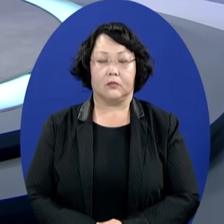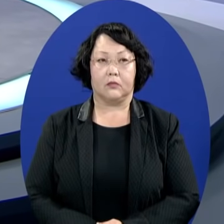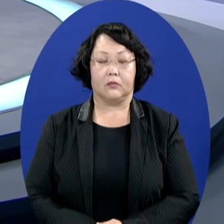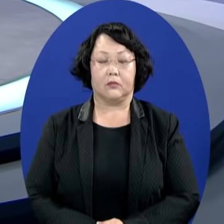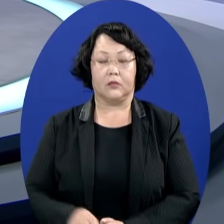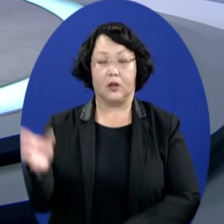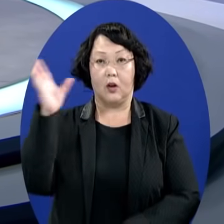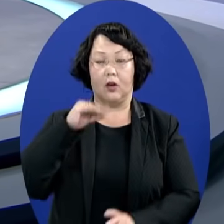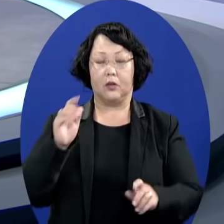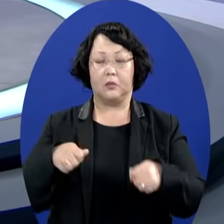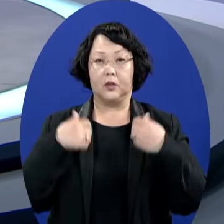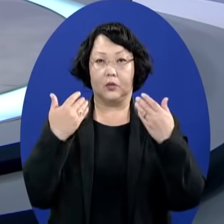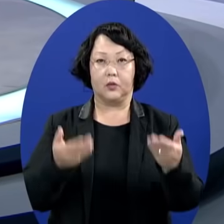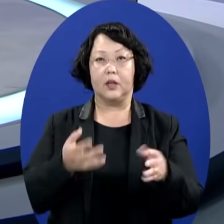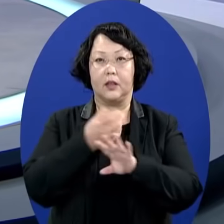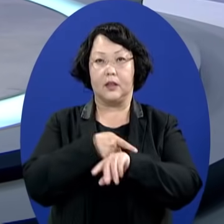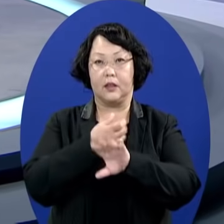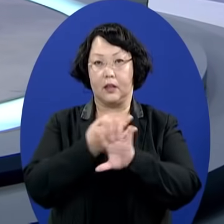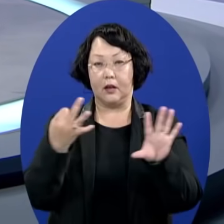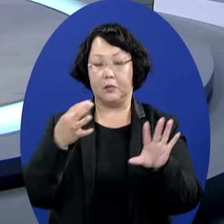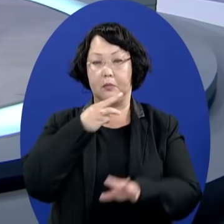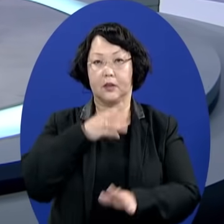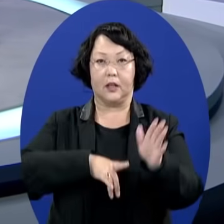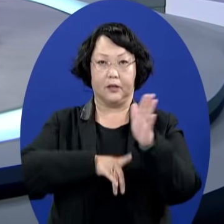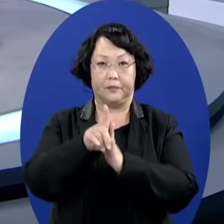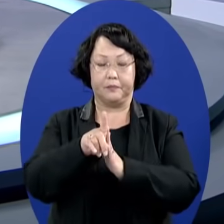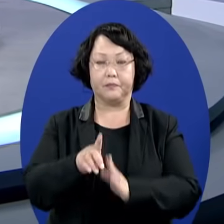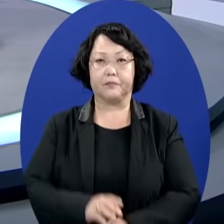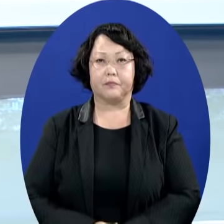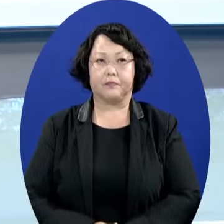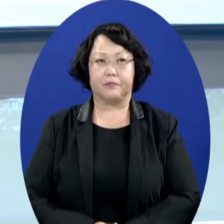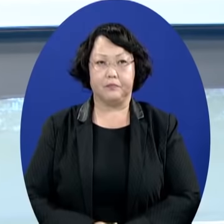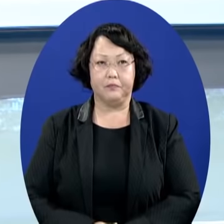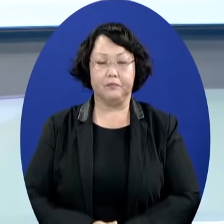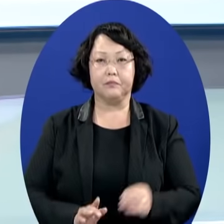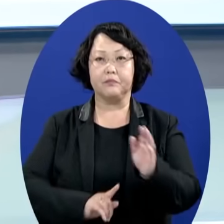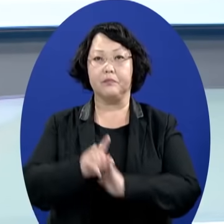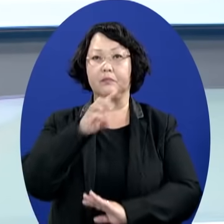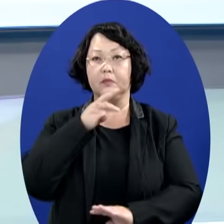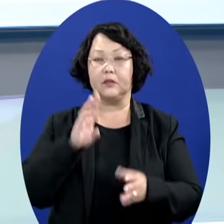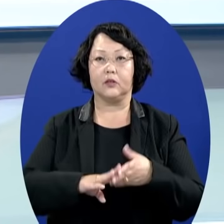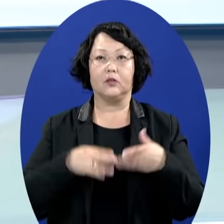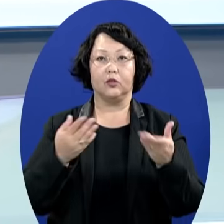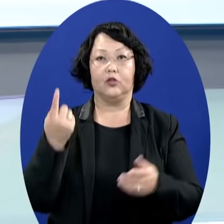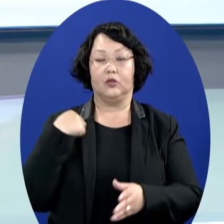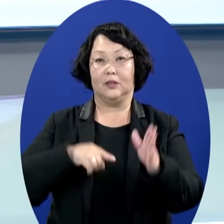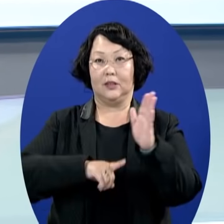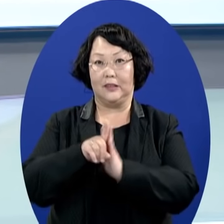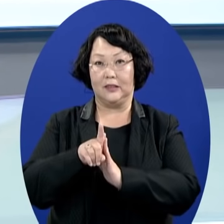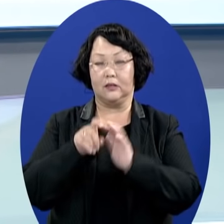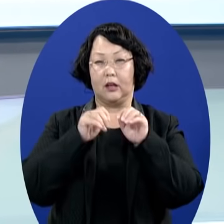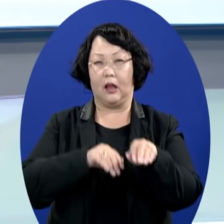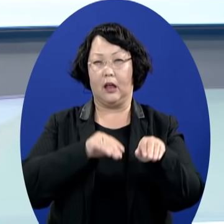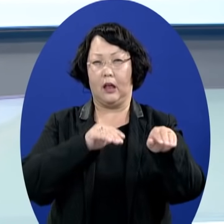Арам төргөөзөгчтэй цагийн үрд мэдээллийн хөтөлбөр мягмар гаргийн дугаараа эхэлж байна. Эхний мэдээ танилцуулъя. Өчигдрөөс эхэлж төвжрлийн